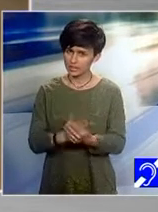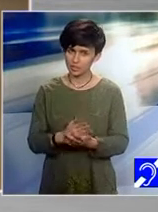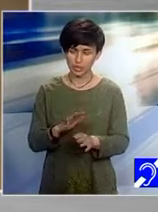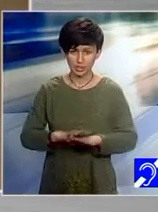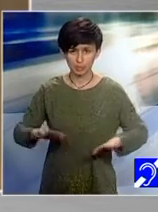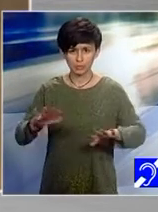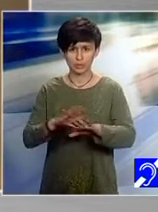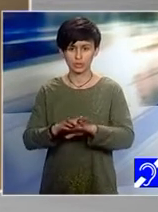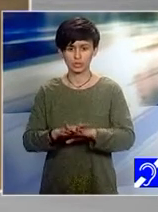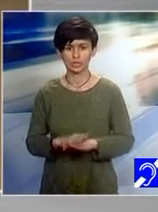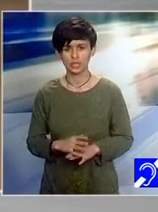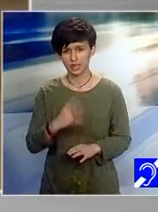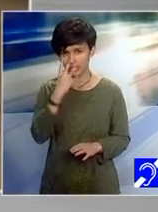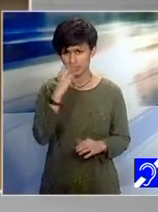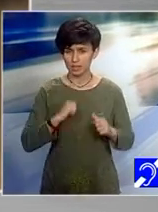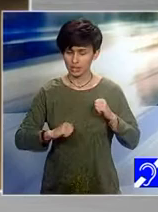greu încercat.